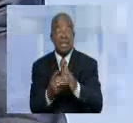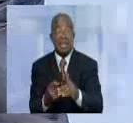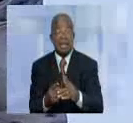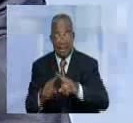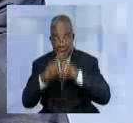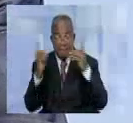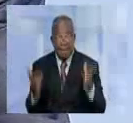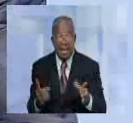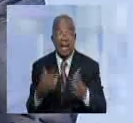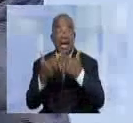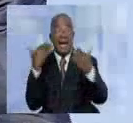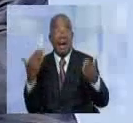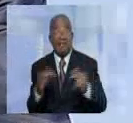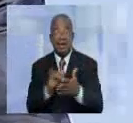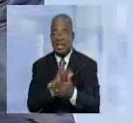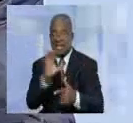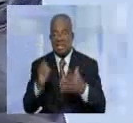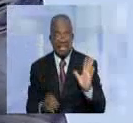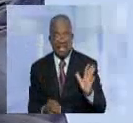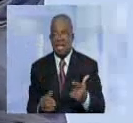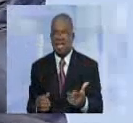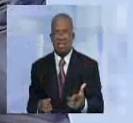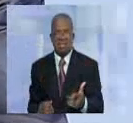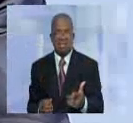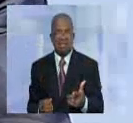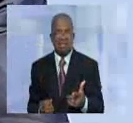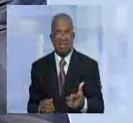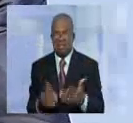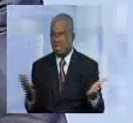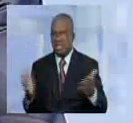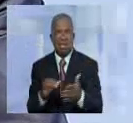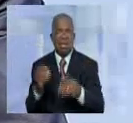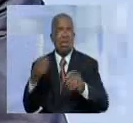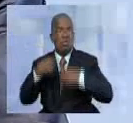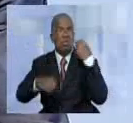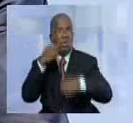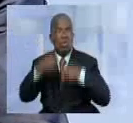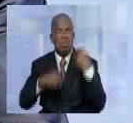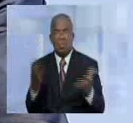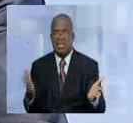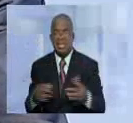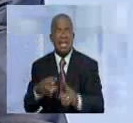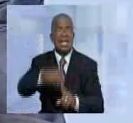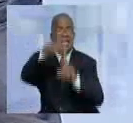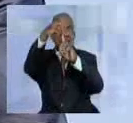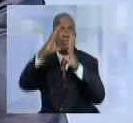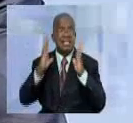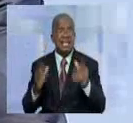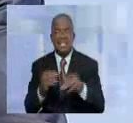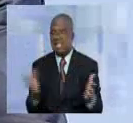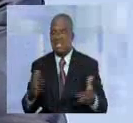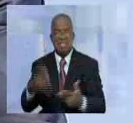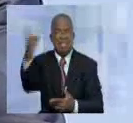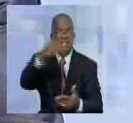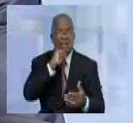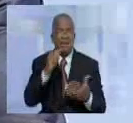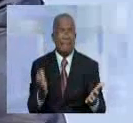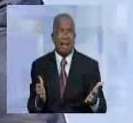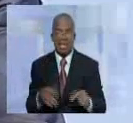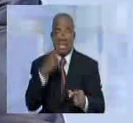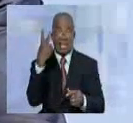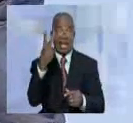passe aujourd'hui, c'est que le secteur informel est en train de prendre le pas sur le secteur formel. Et le maître d'ouvrage, il y a deux